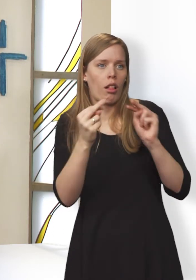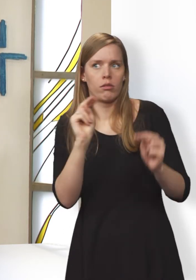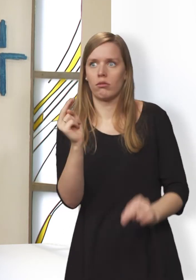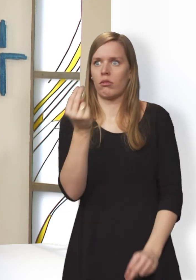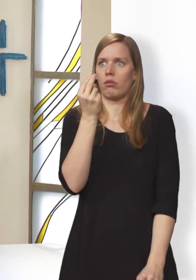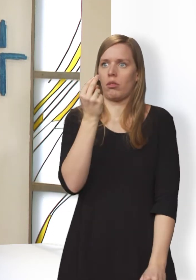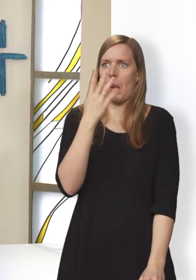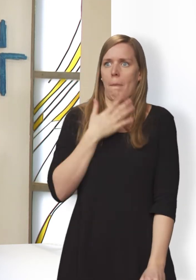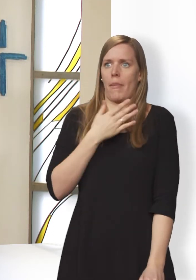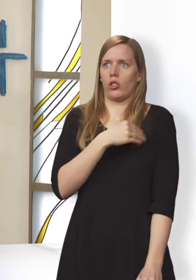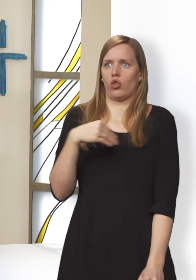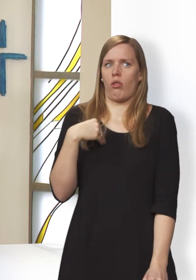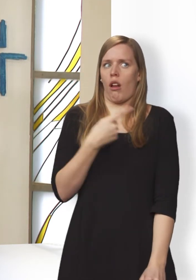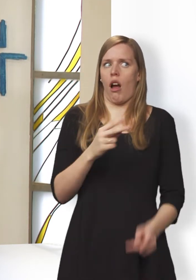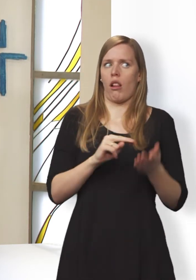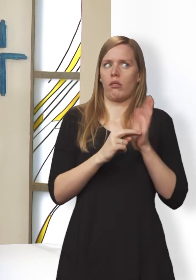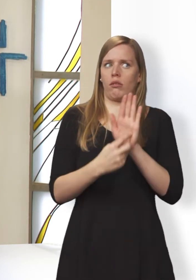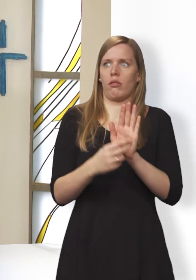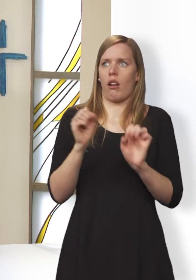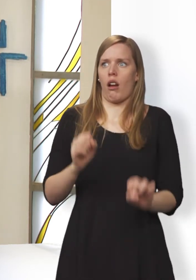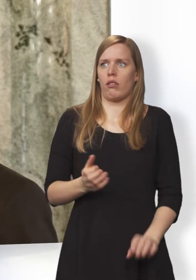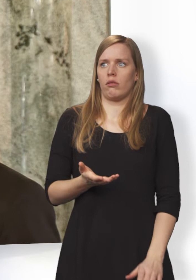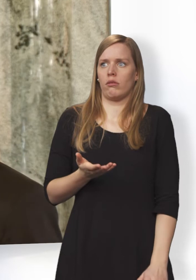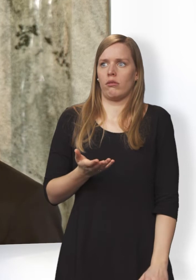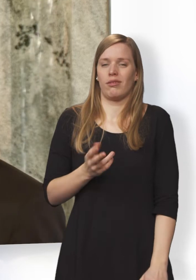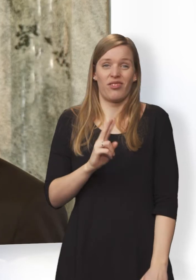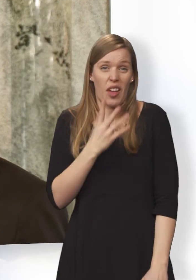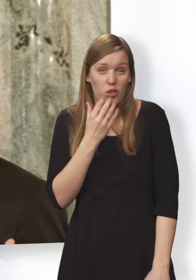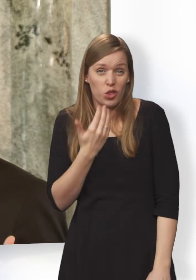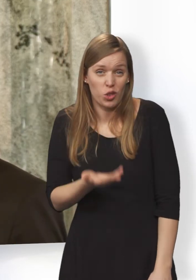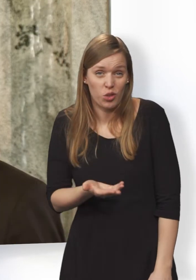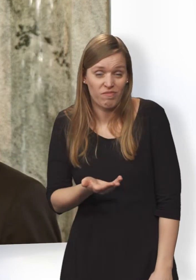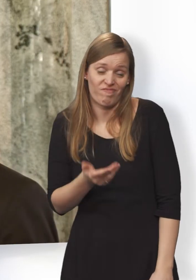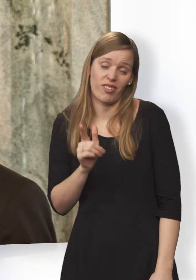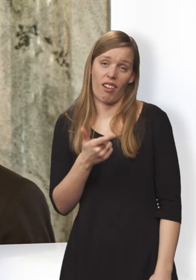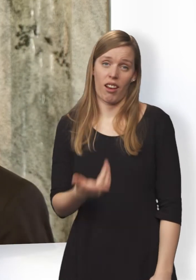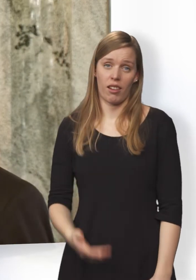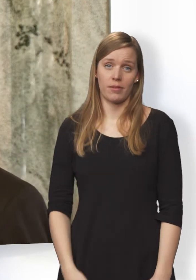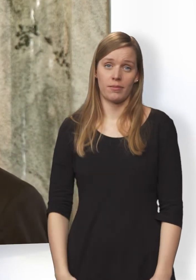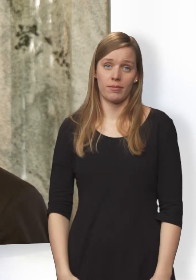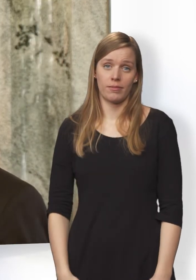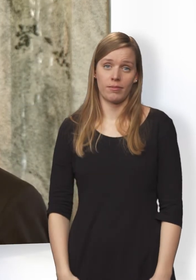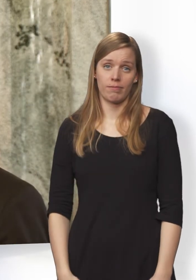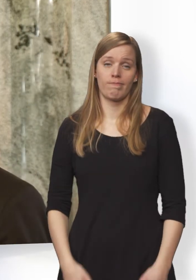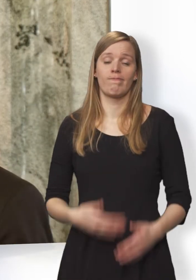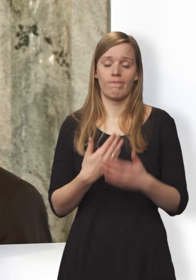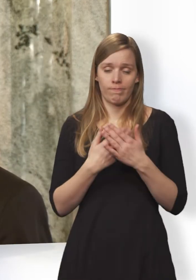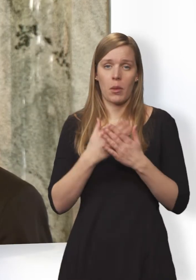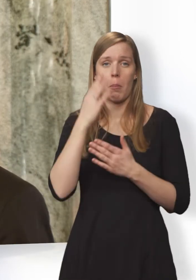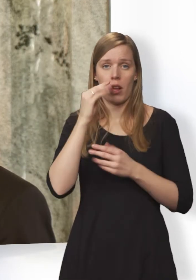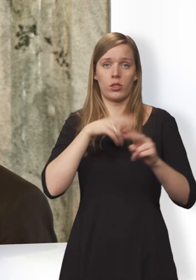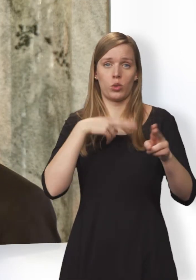wer will da schon gerne haben so kommen sie zurück und klagen jesus